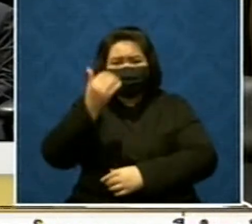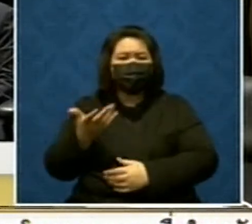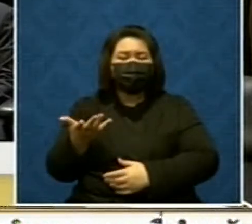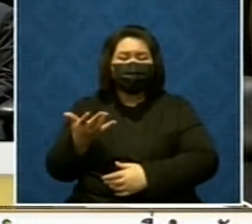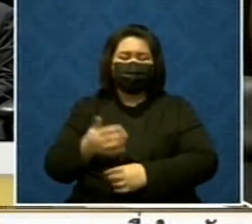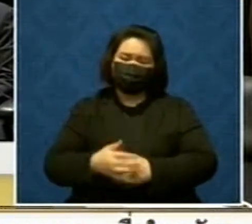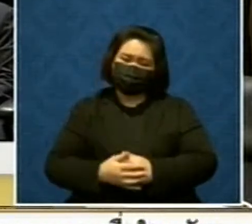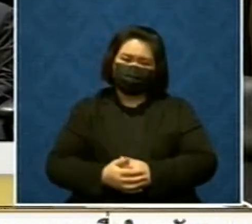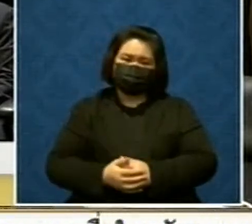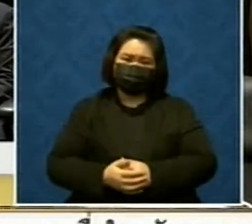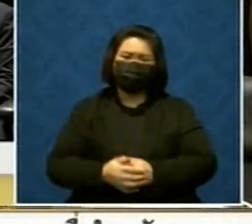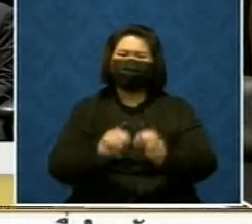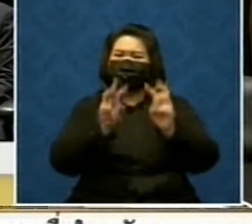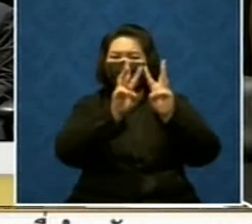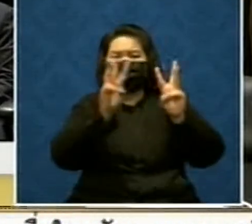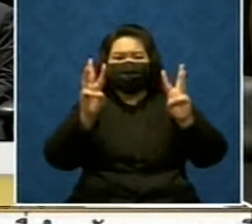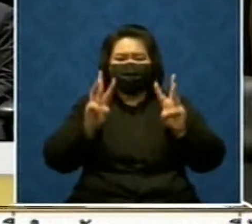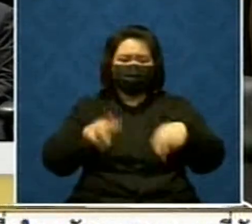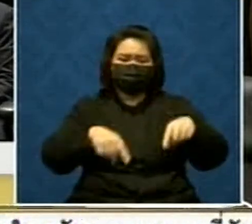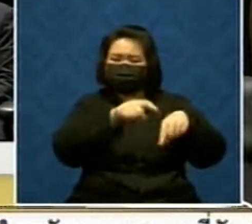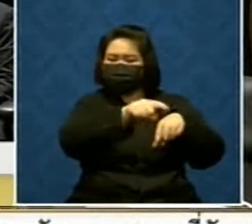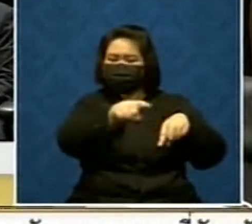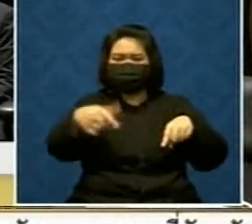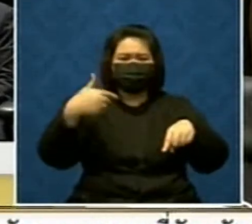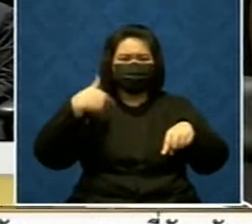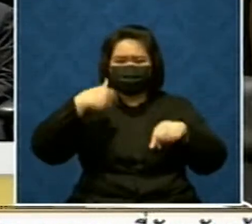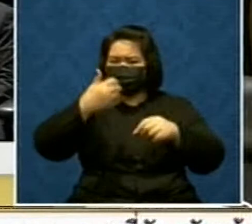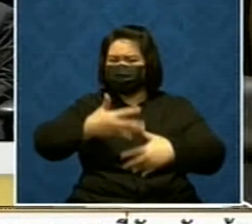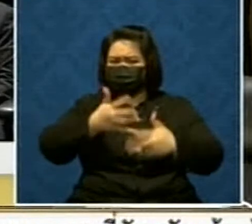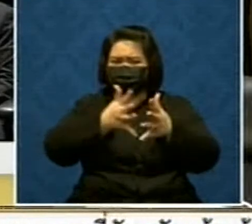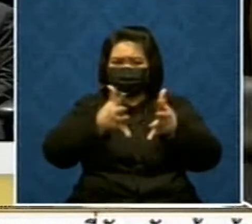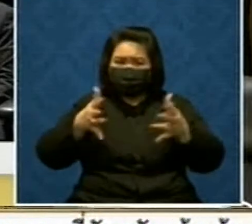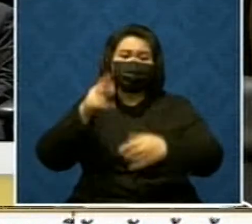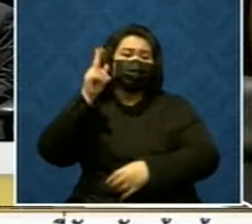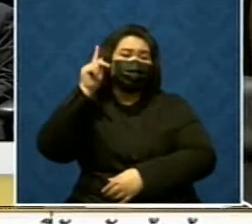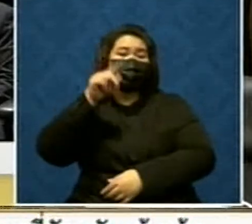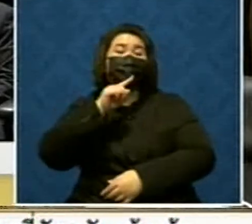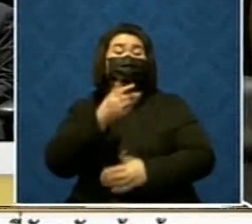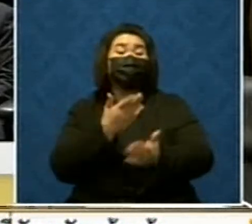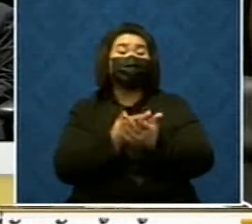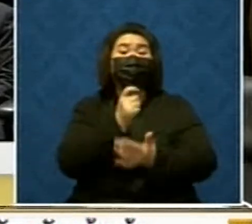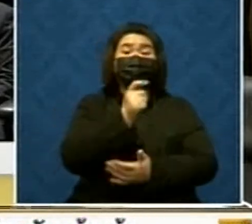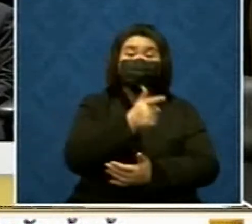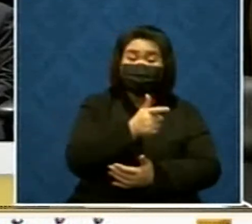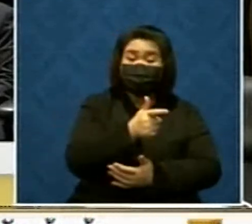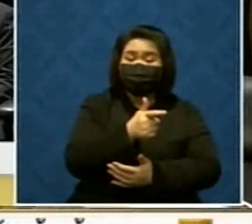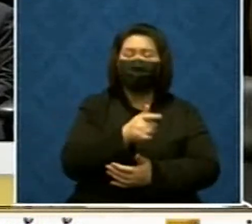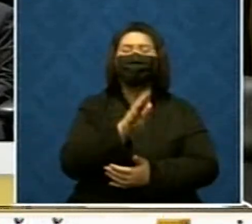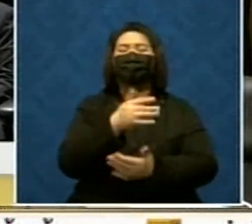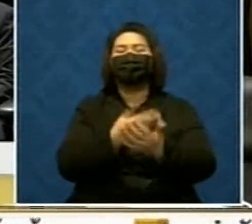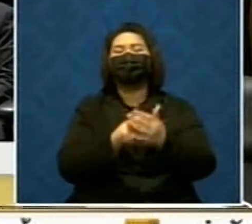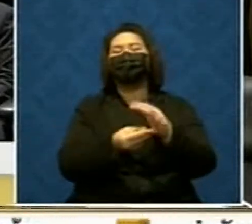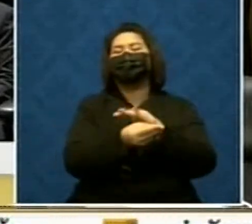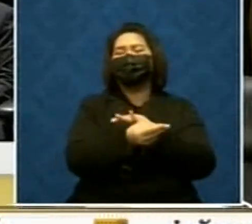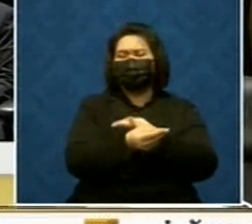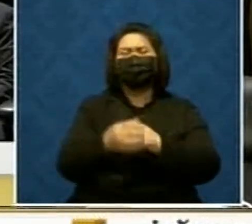เว็บการพนันนี่เปิดกันทั่วข่าวเขาว่าเว็บไหนจ่ายตังค์ก็ไม่ปิด ตำรวจไปดู